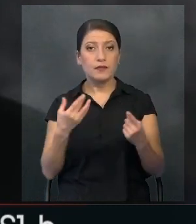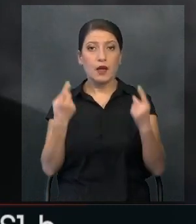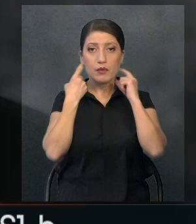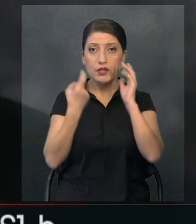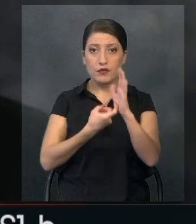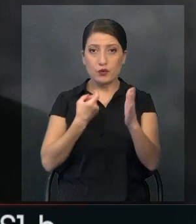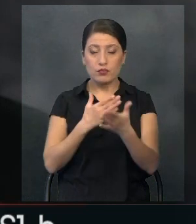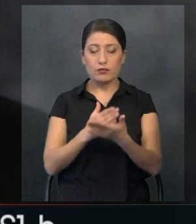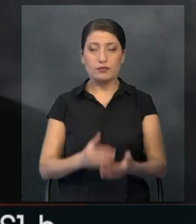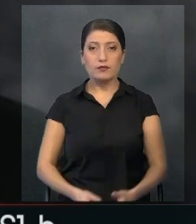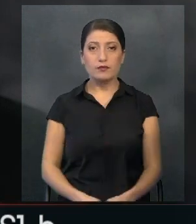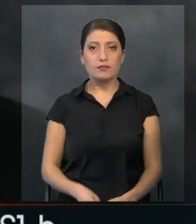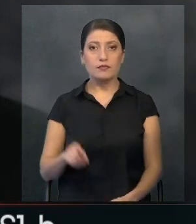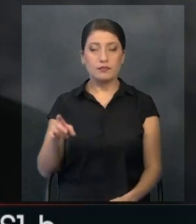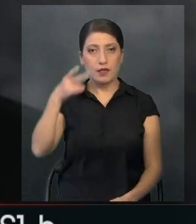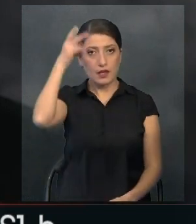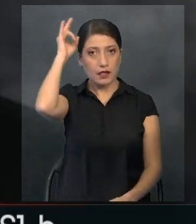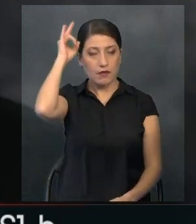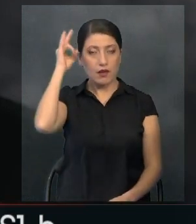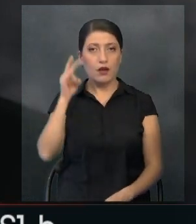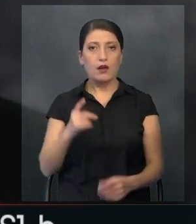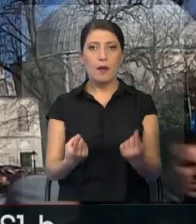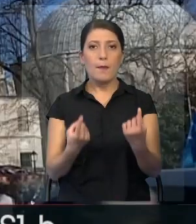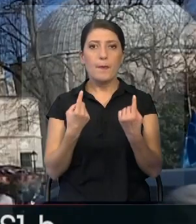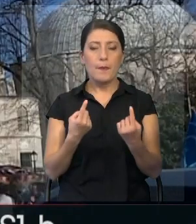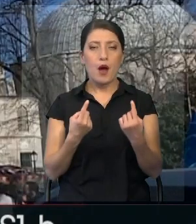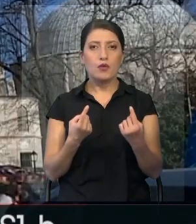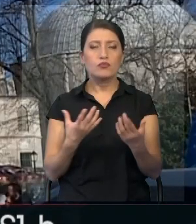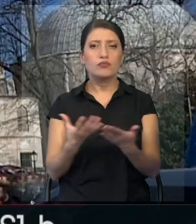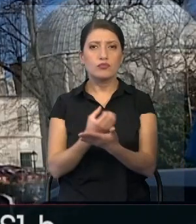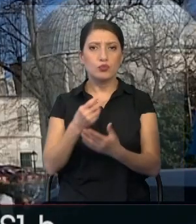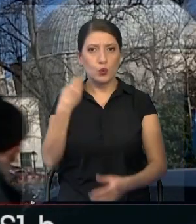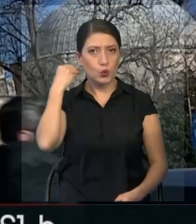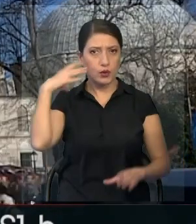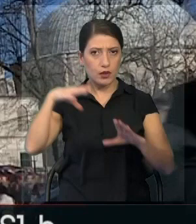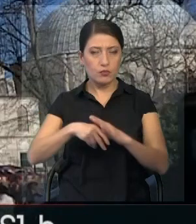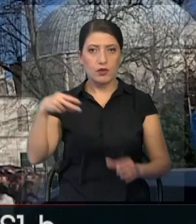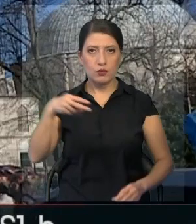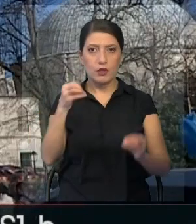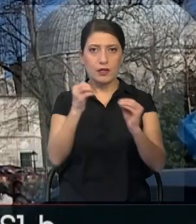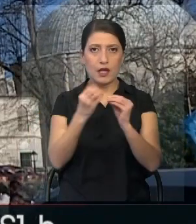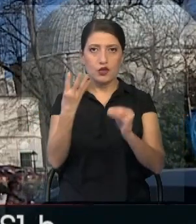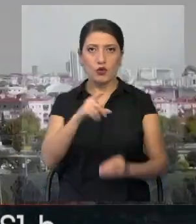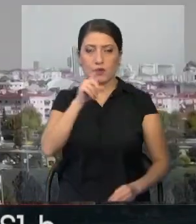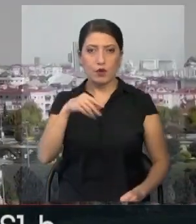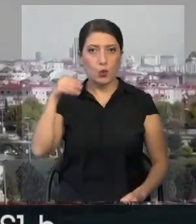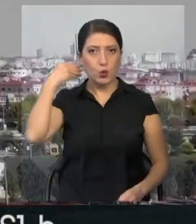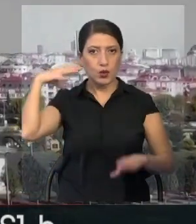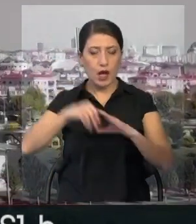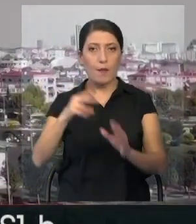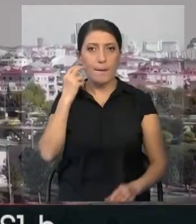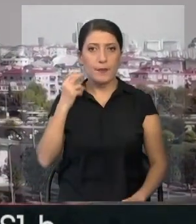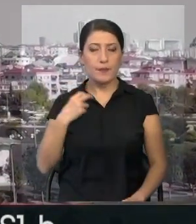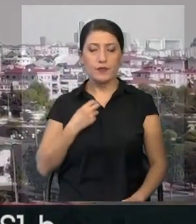տվյալների։ Նրա դիվանագիտական կարիերան պիկին է հասել Թուրքիայում, 2014-ին նշանակվել է այդ երկրում Մեծ